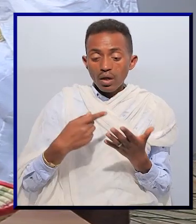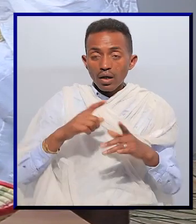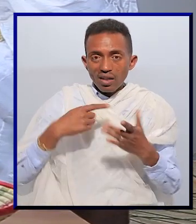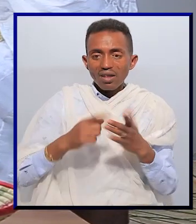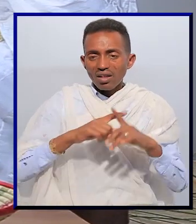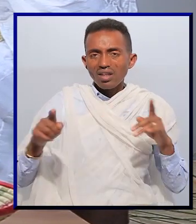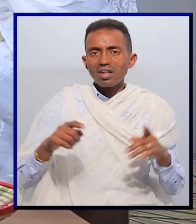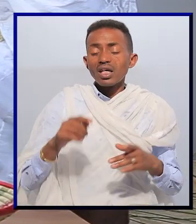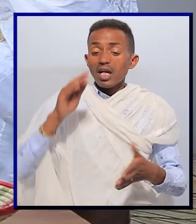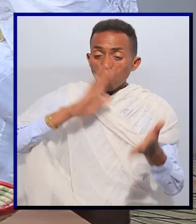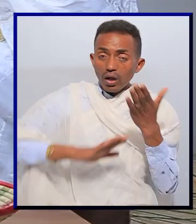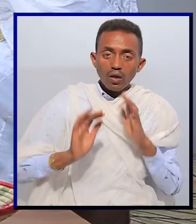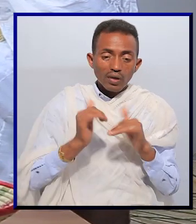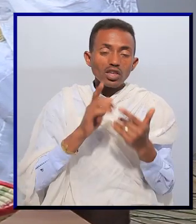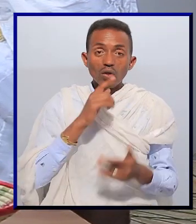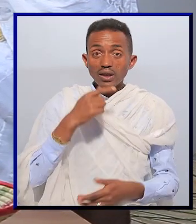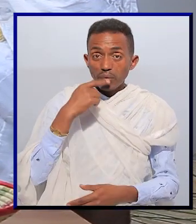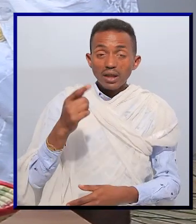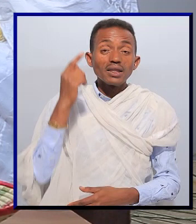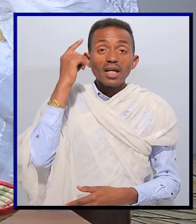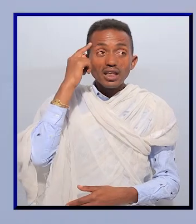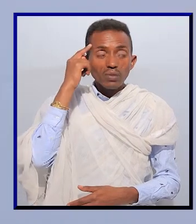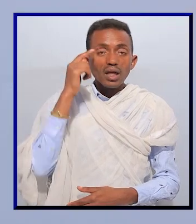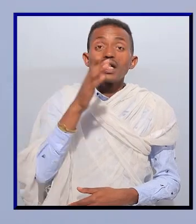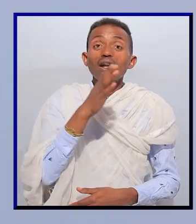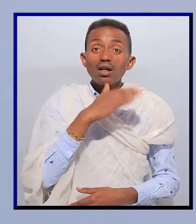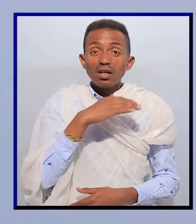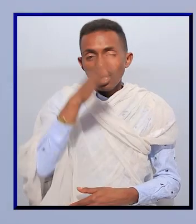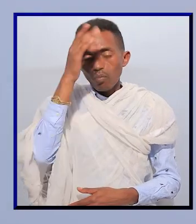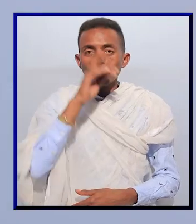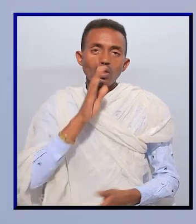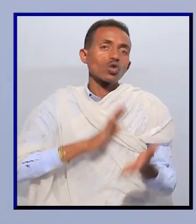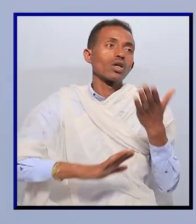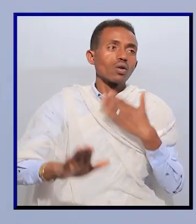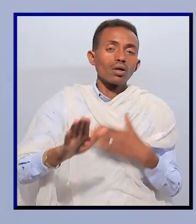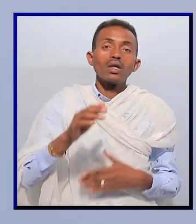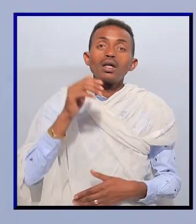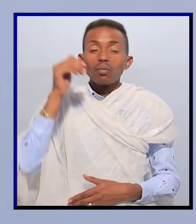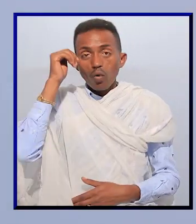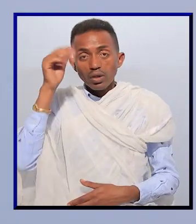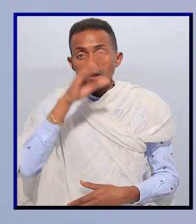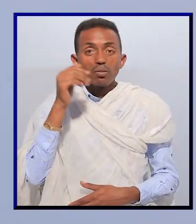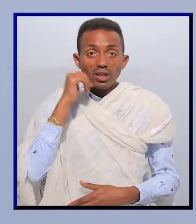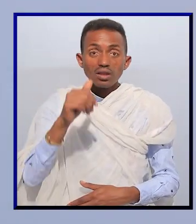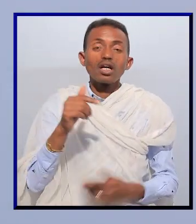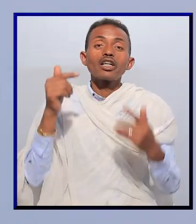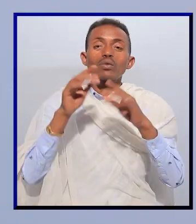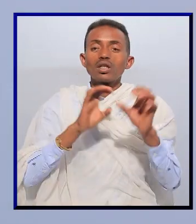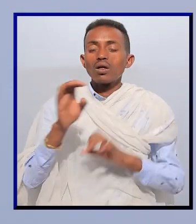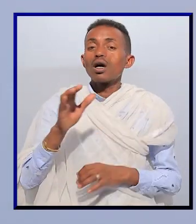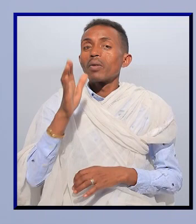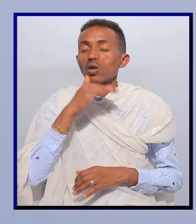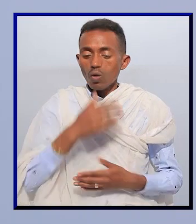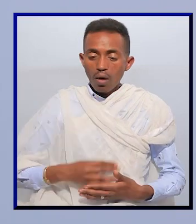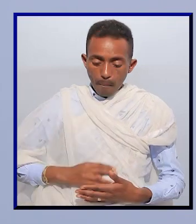ስንል ከእናቱና ከአባቱ ነው በወንድና በሴት በተደረገ ግንኙነት በእናቱ ማህፀን ተጸንሶ ነው እንግዲህ ይሄ